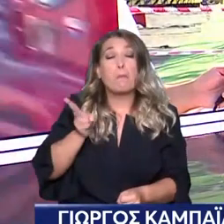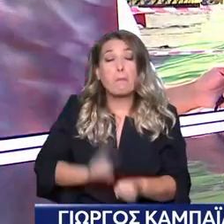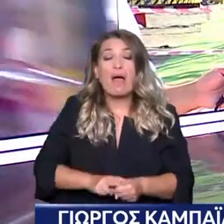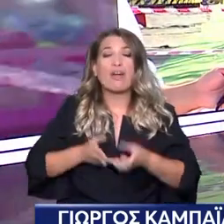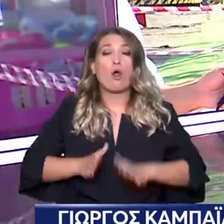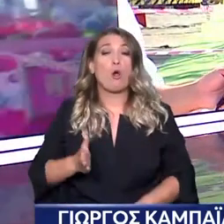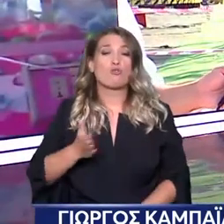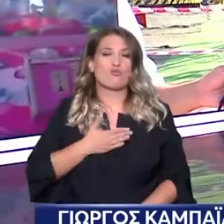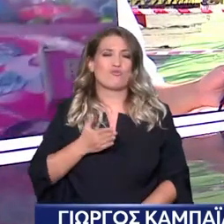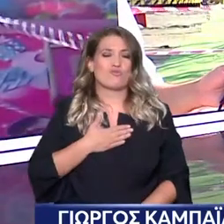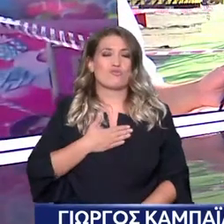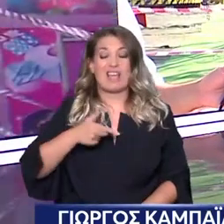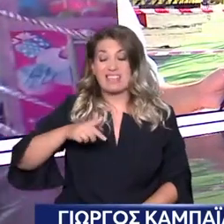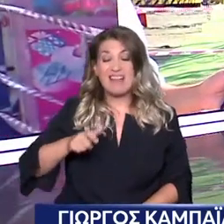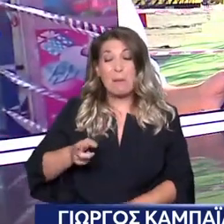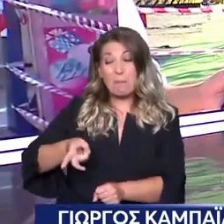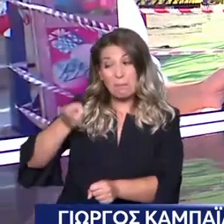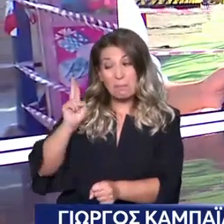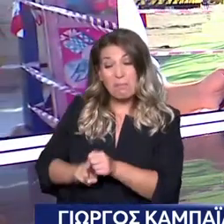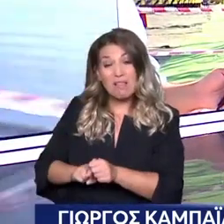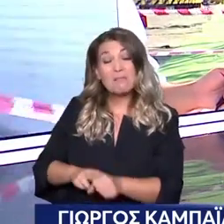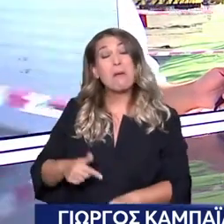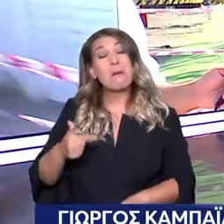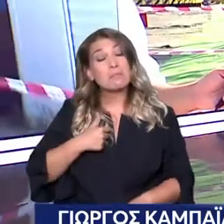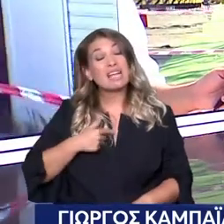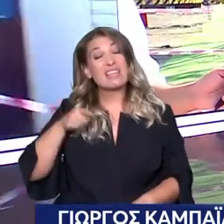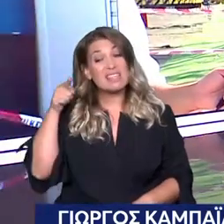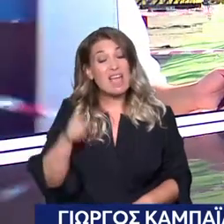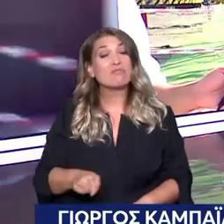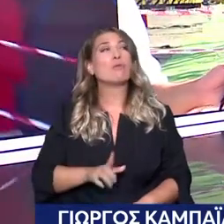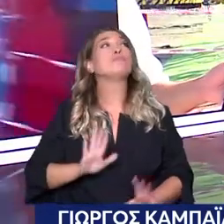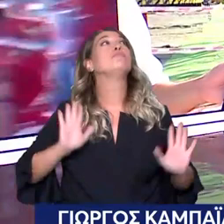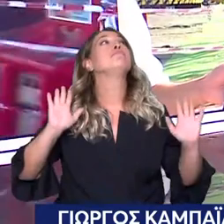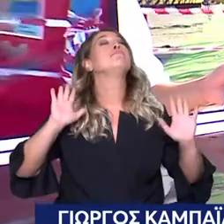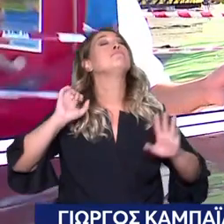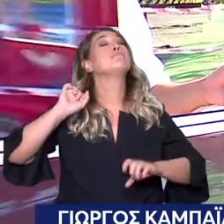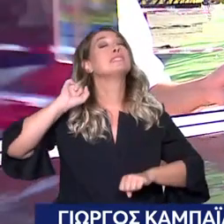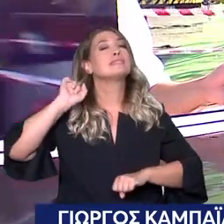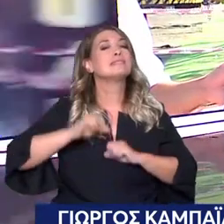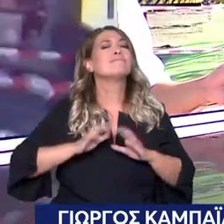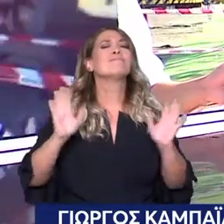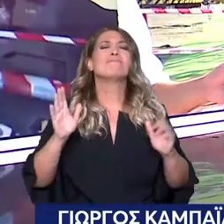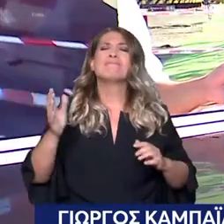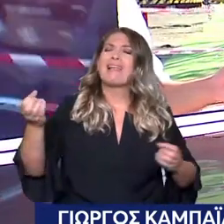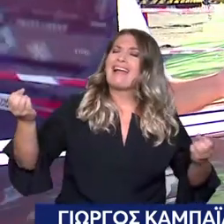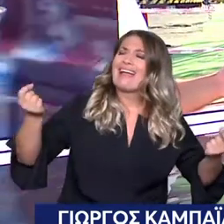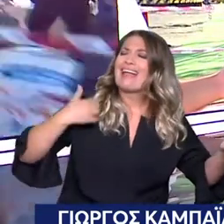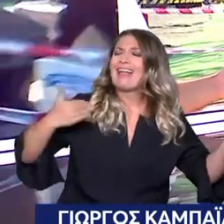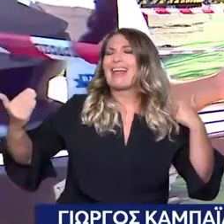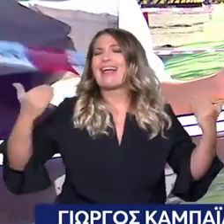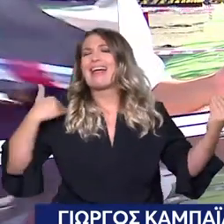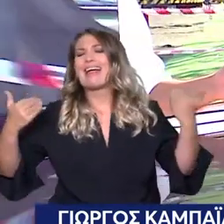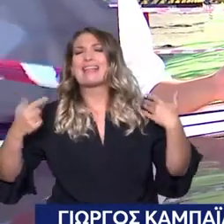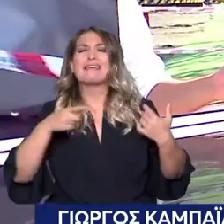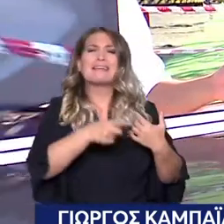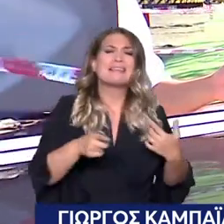που χάσαμε και προσπαθούμε να βοηθήσουμε με κάθε τρόπο. Ακούω διάφορα, την προσπάθεια τη δική σας,